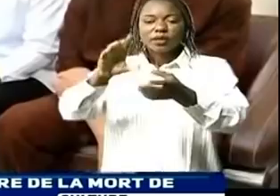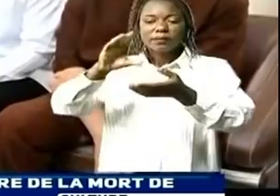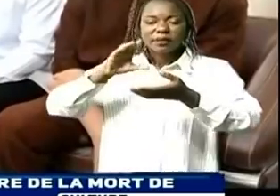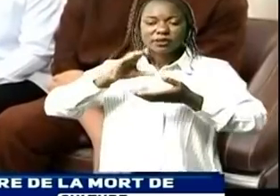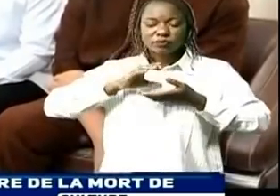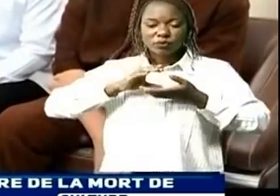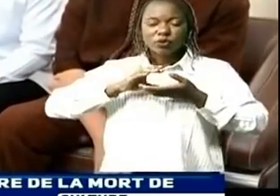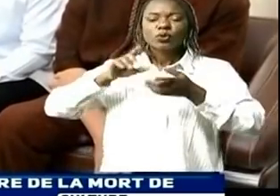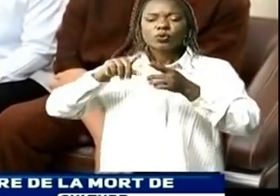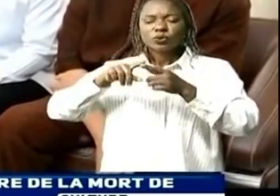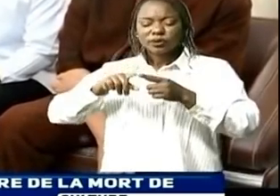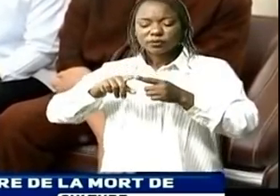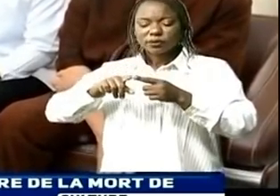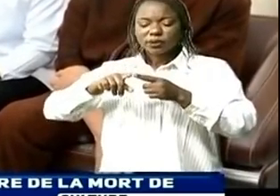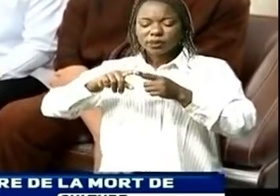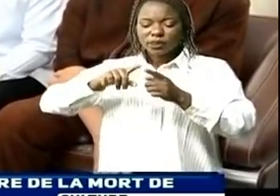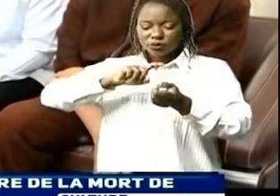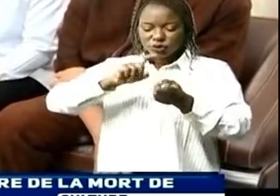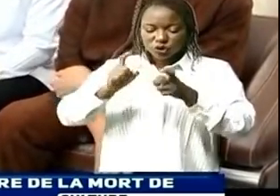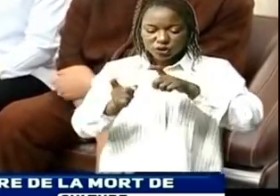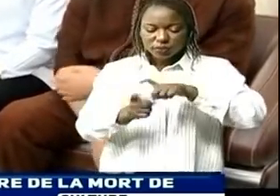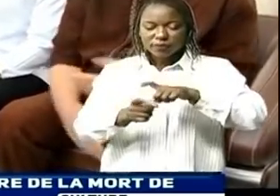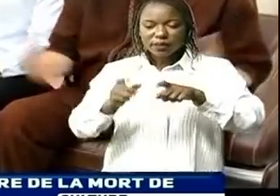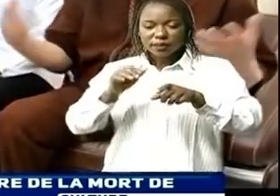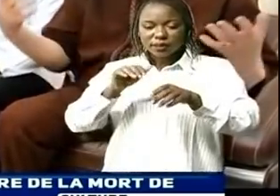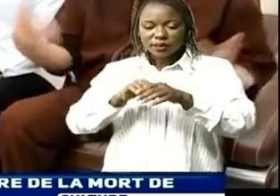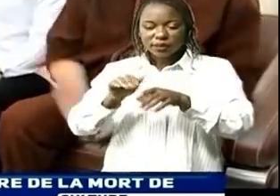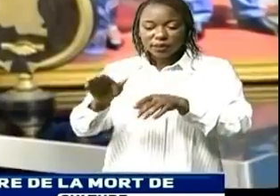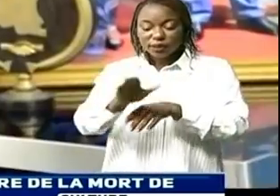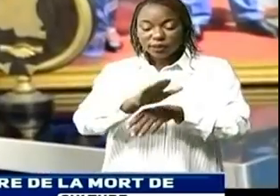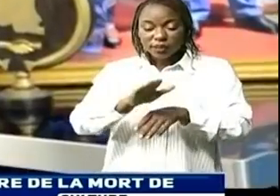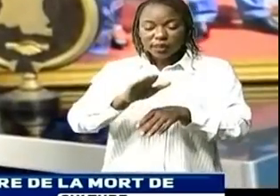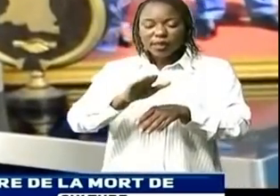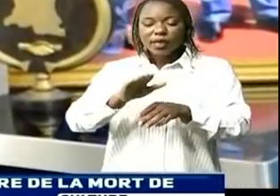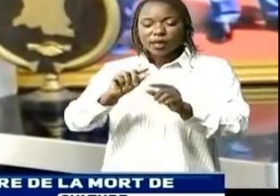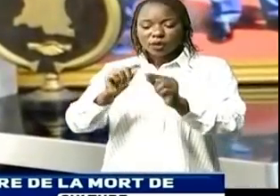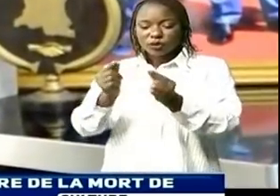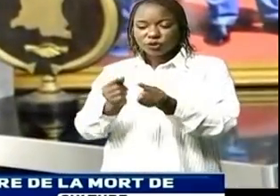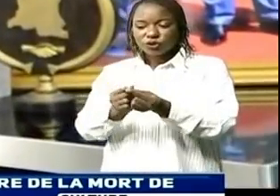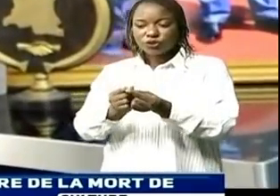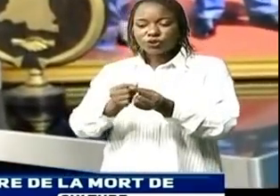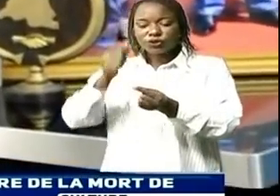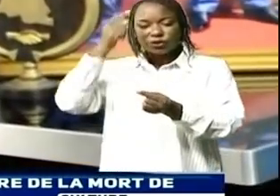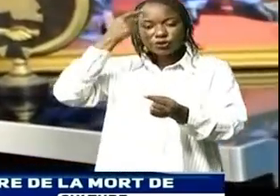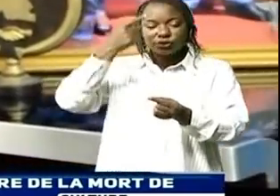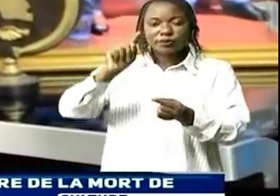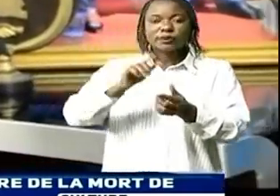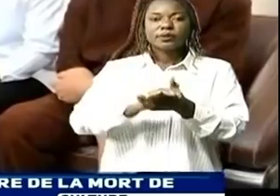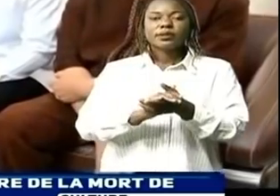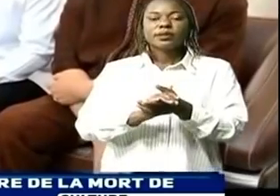Katungufura, autour de la réunification de l'orchestre Wenge Musica. À l'issue de cette audience, les artistes de Wenge